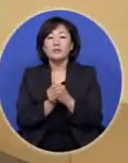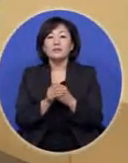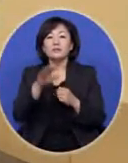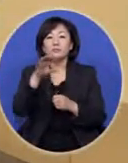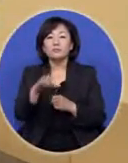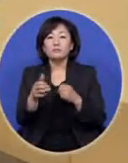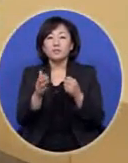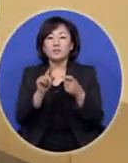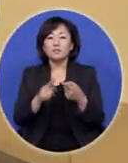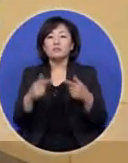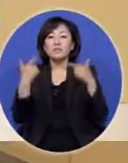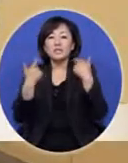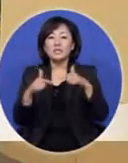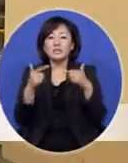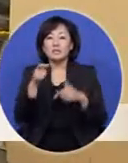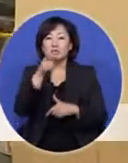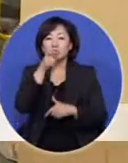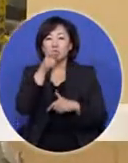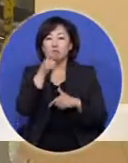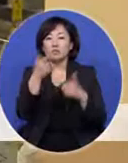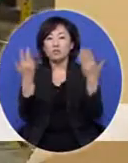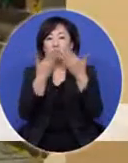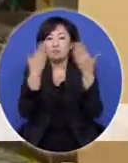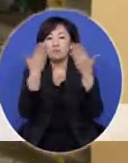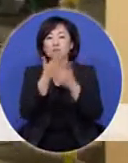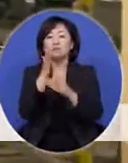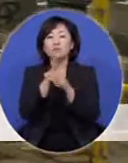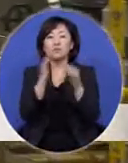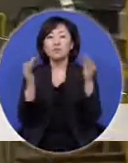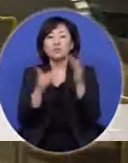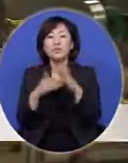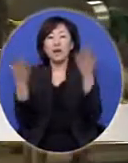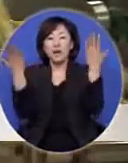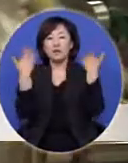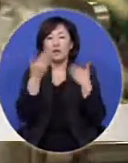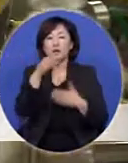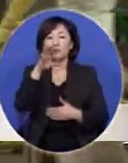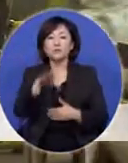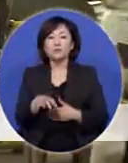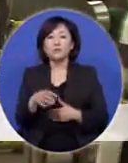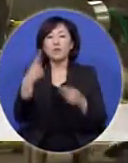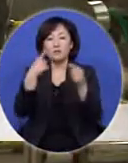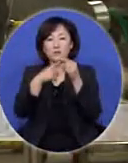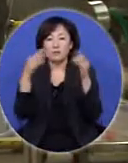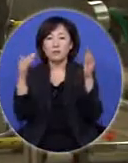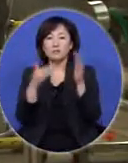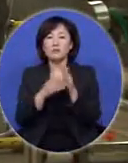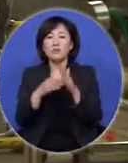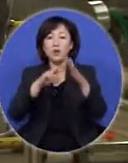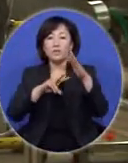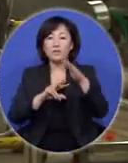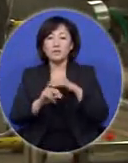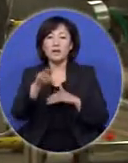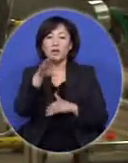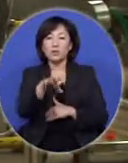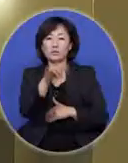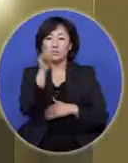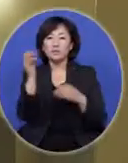이곳이 이처럼 항상 습기로 눅눅한 이유는 울산 지역 학교 급식소로는 유일하게 지하에 위치해 있기